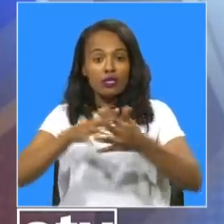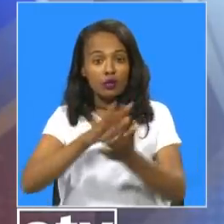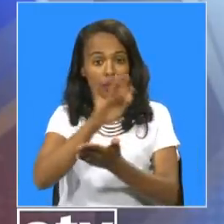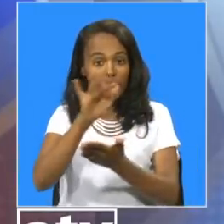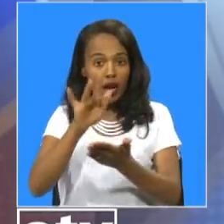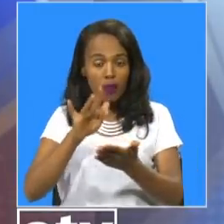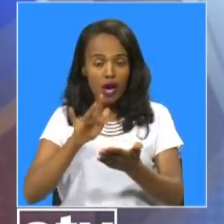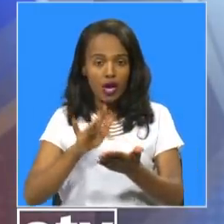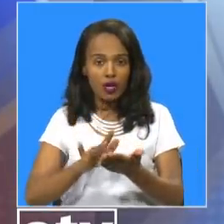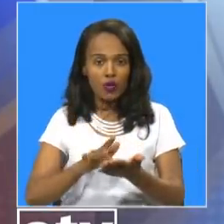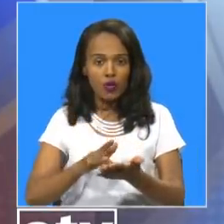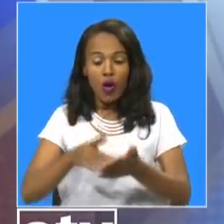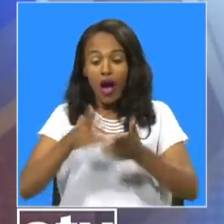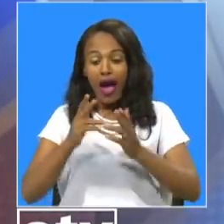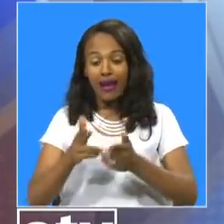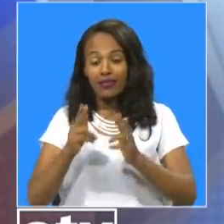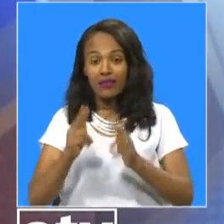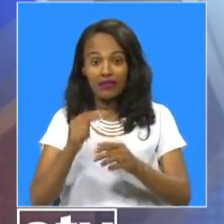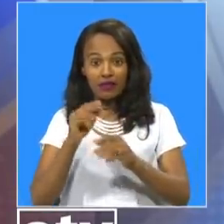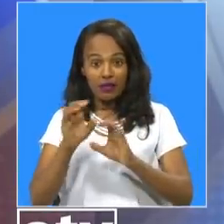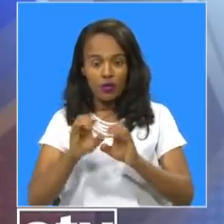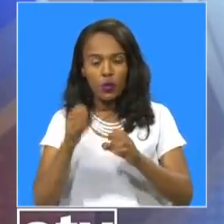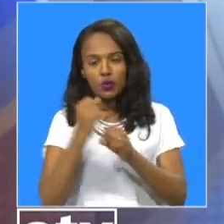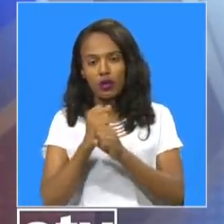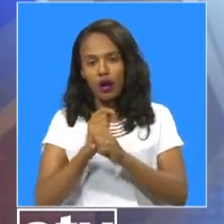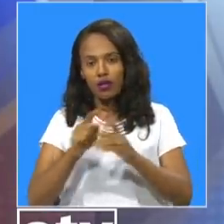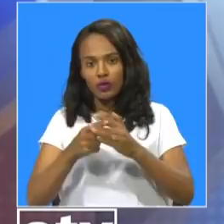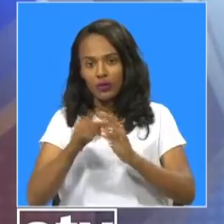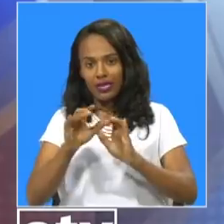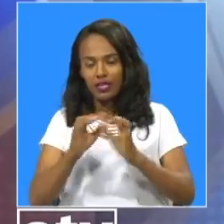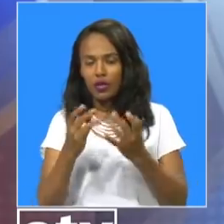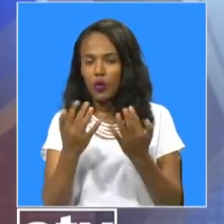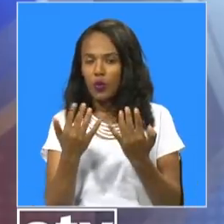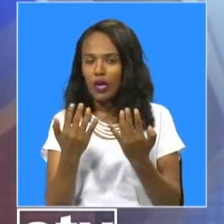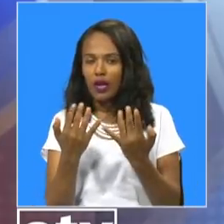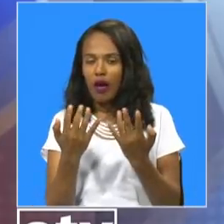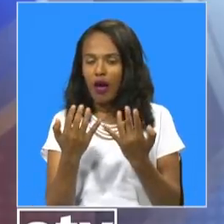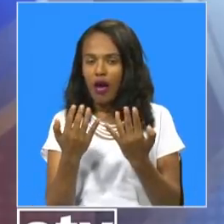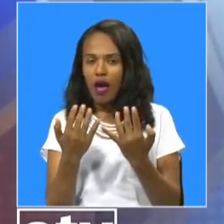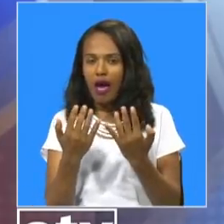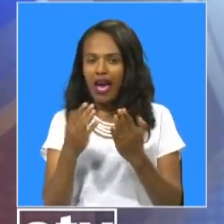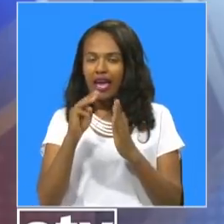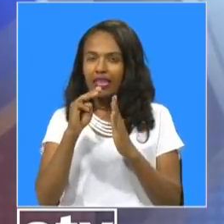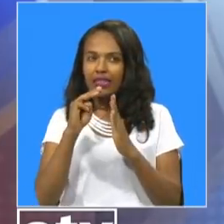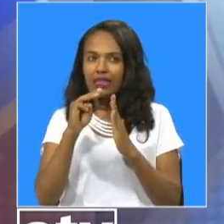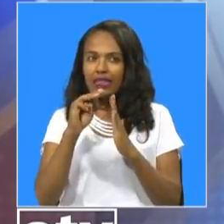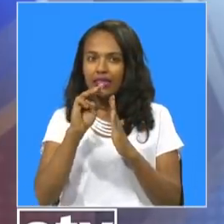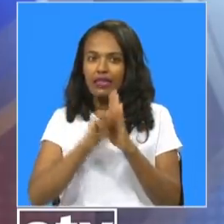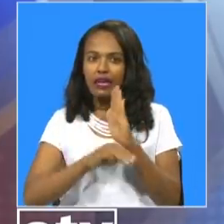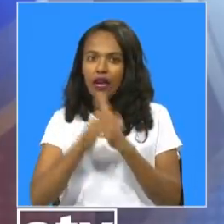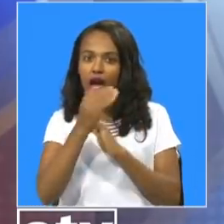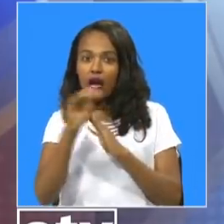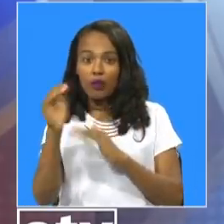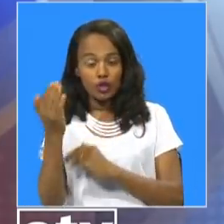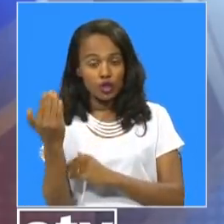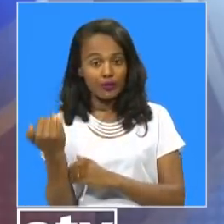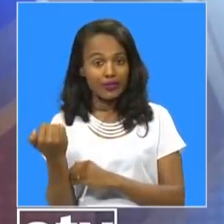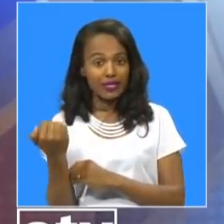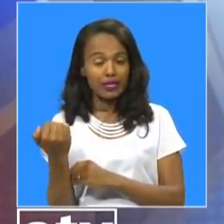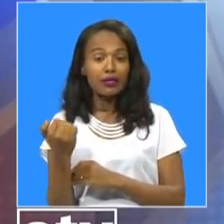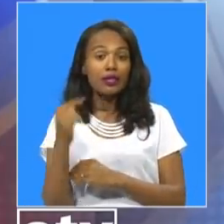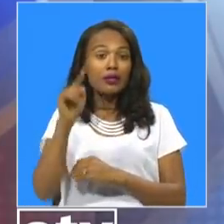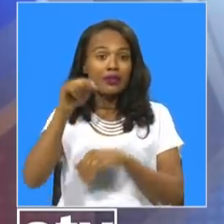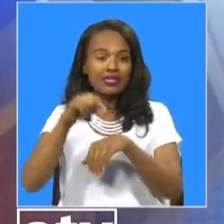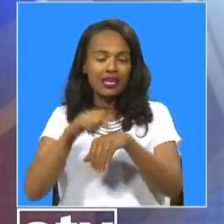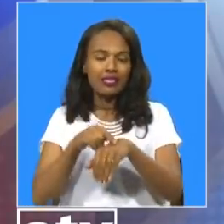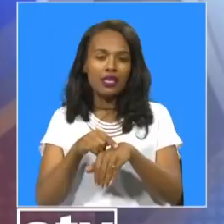ማዕከሉ አክቲቬት ተደርጎ ስራ እንዲጀምር የተደረገው ገና ጥር አጋማሽ አካባቢ ነበር። እንግዲህ